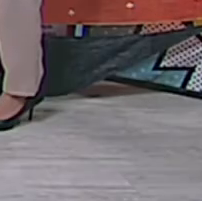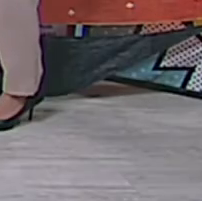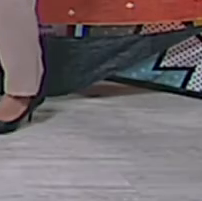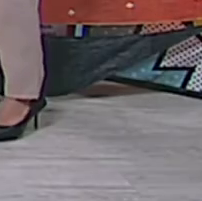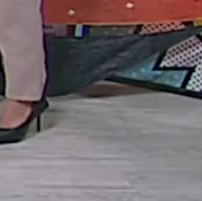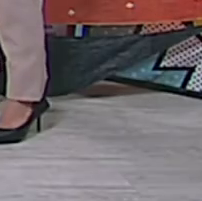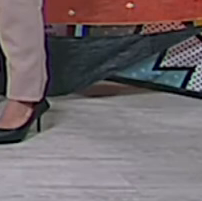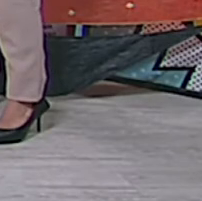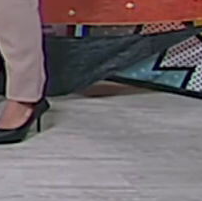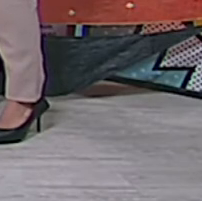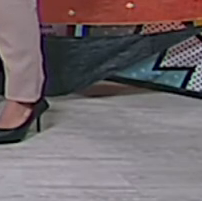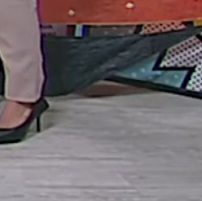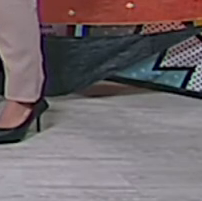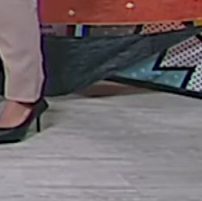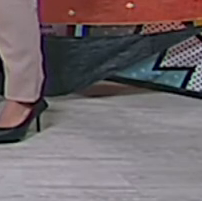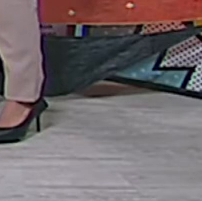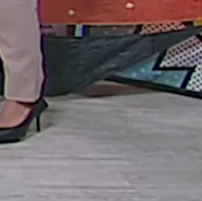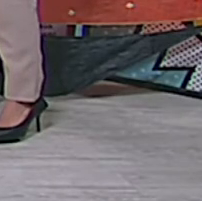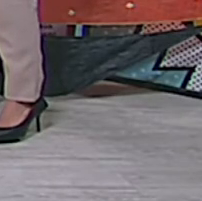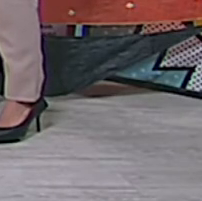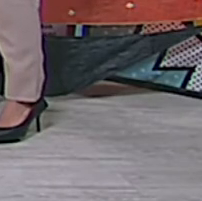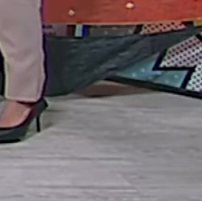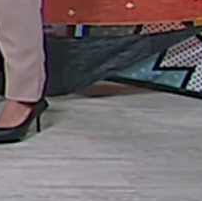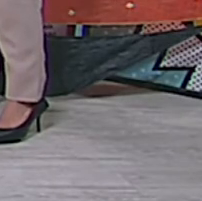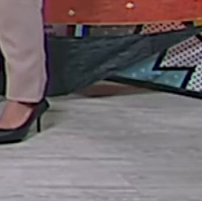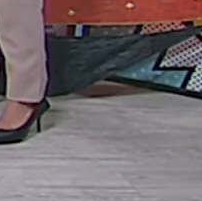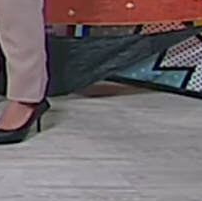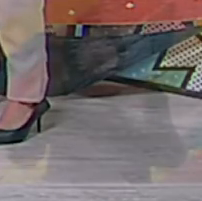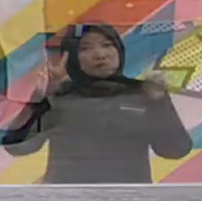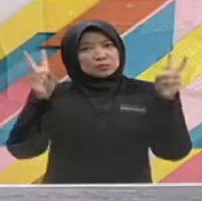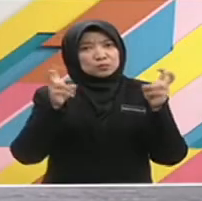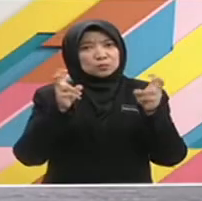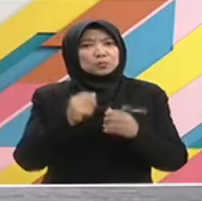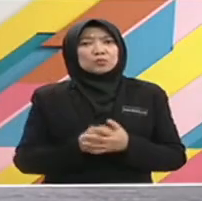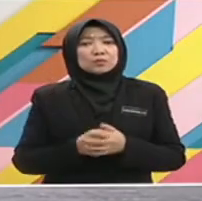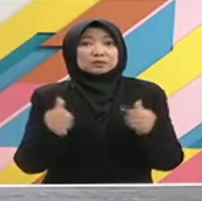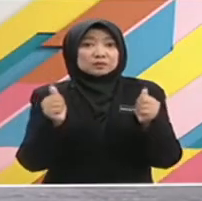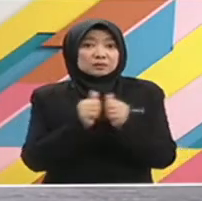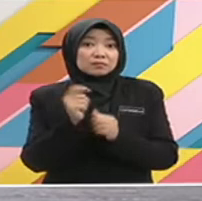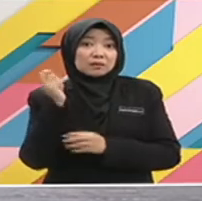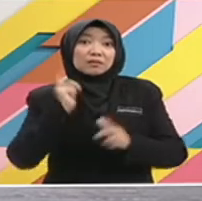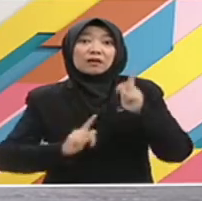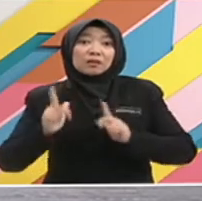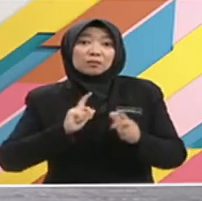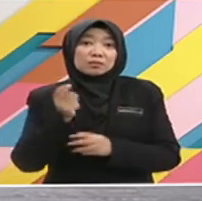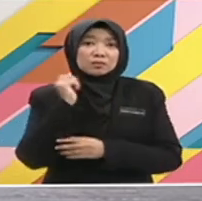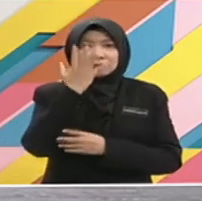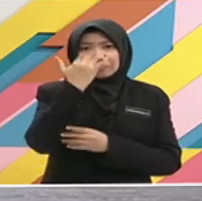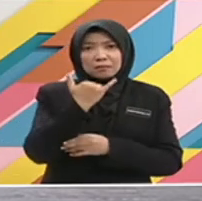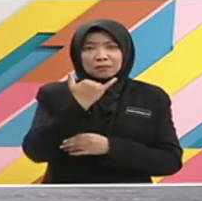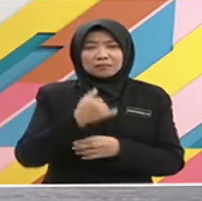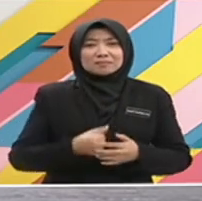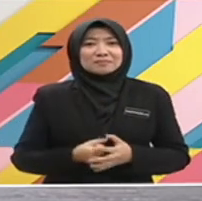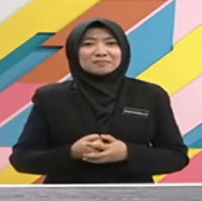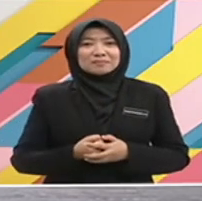nak tanyalah apa agaknya kena mengena topik ataupun gimmick yang kita telah lakukan tadi, kasut yang rosak tadi, dengan mata pelajaran